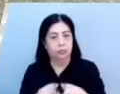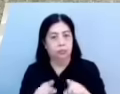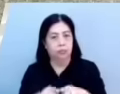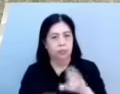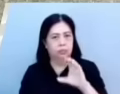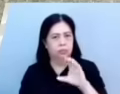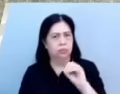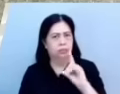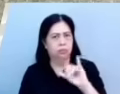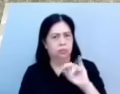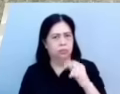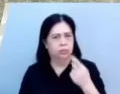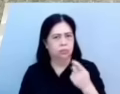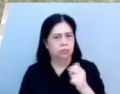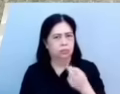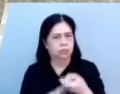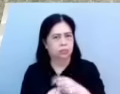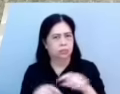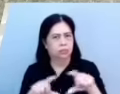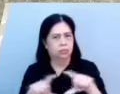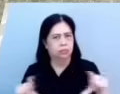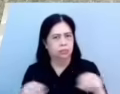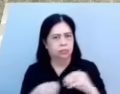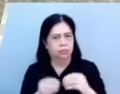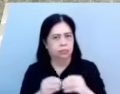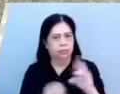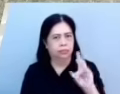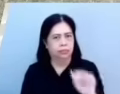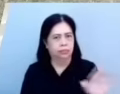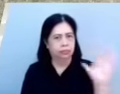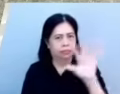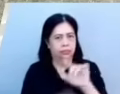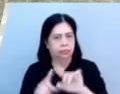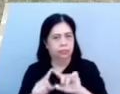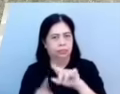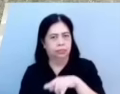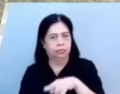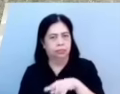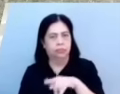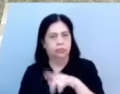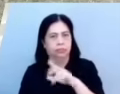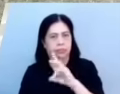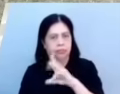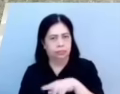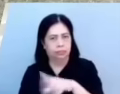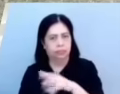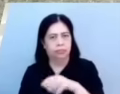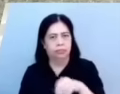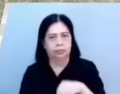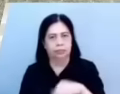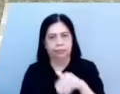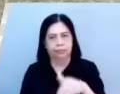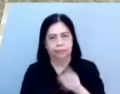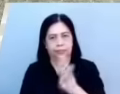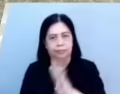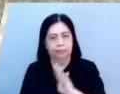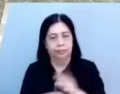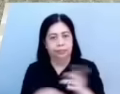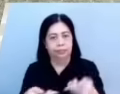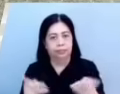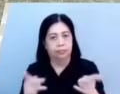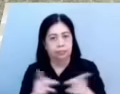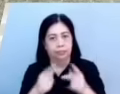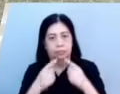scheme mula 7 a.m. hanggang 7 p.m. dito yan sa Central Business District. At ayon naman sa Baguio City